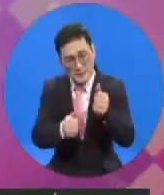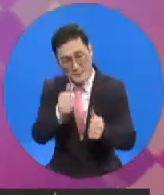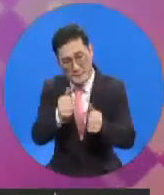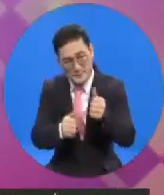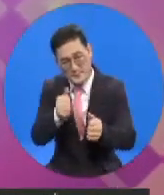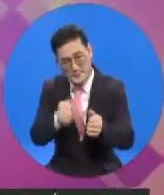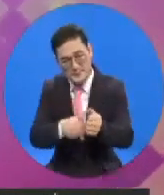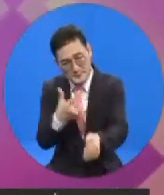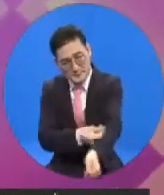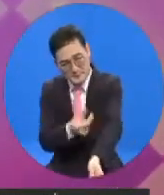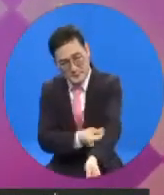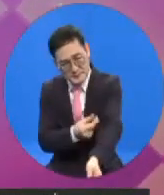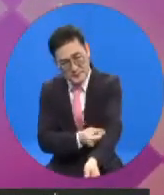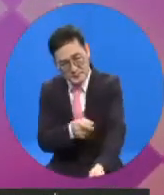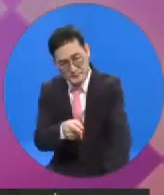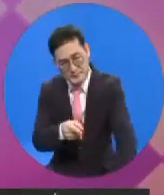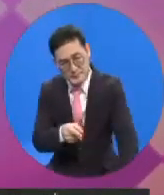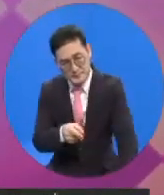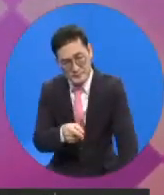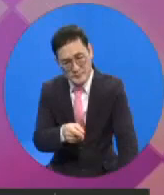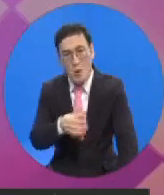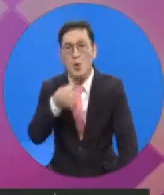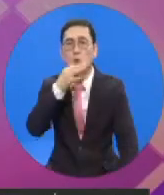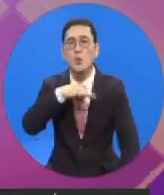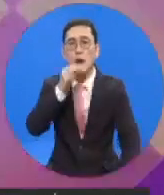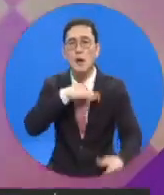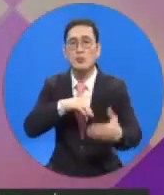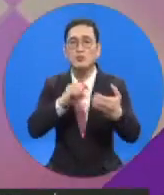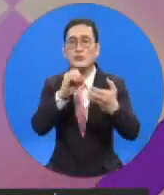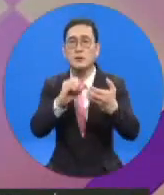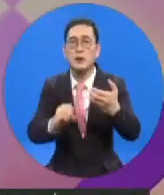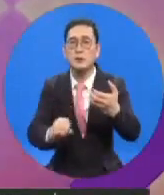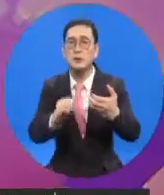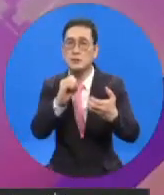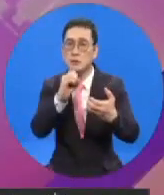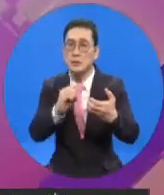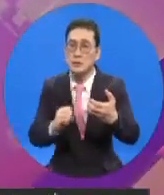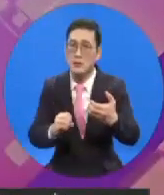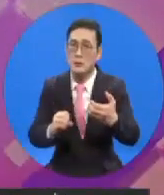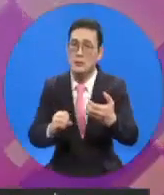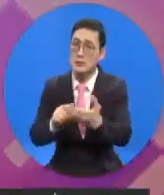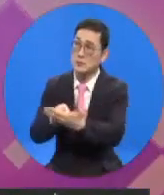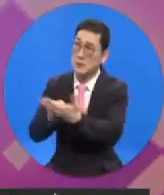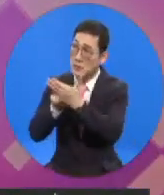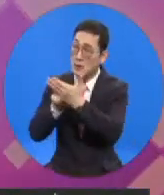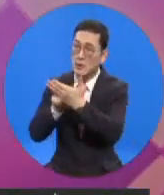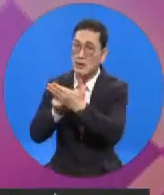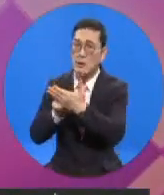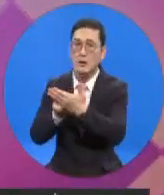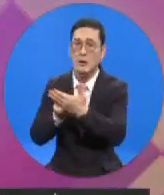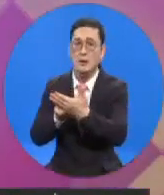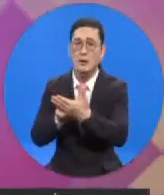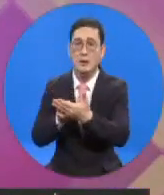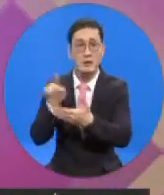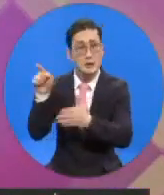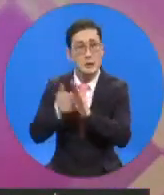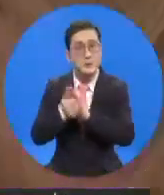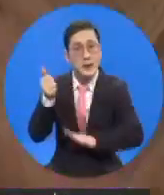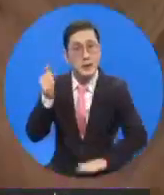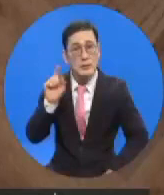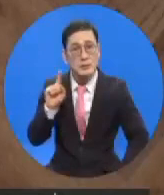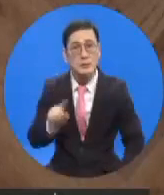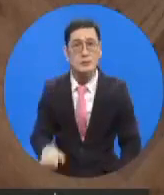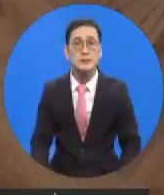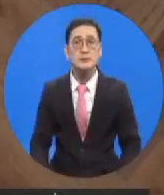효험이 있는 것으로 드러났다라는 것이니까 한 줄기 좀 빛, 한 줄기 희망이 좀 될 수 있을까요? 어떻게 보십니까? 90%